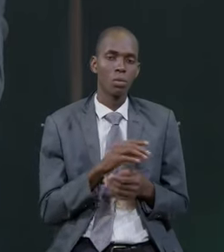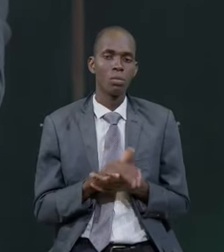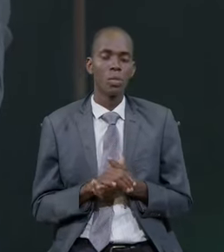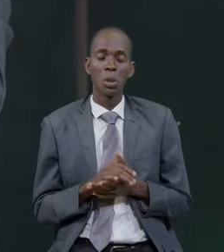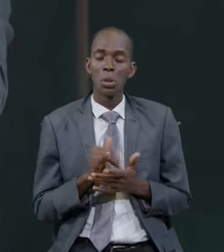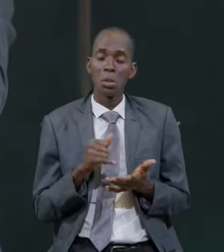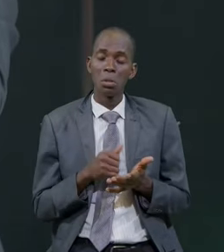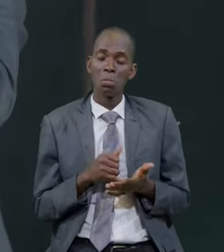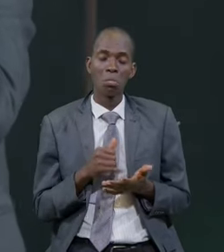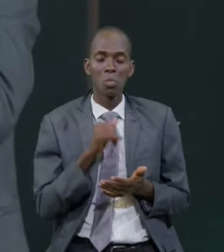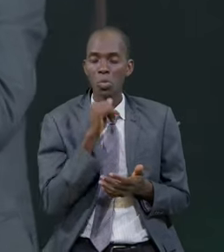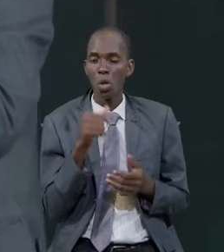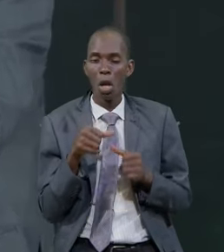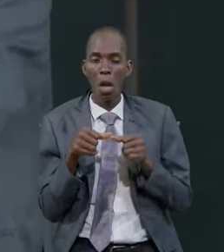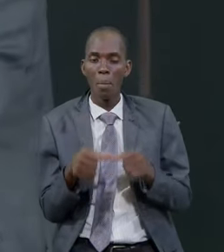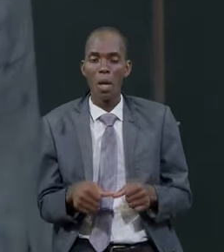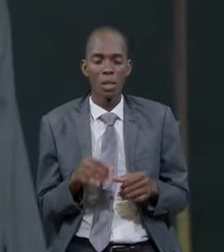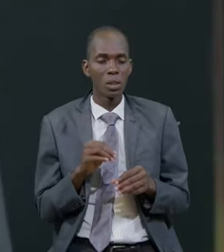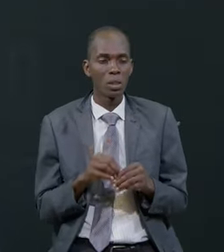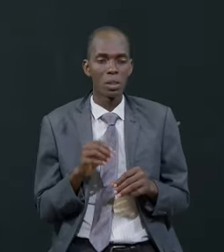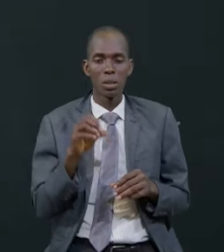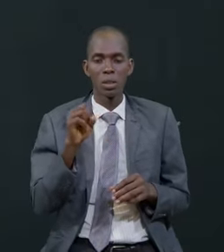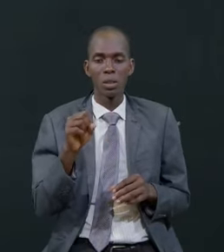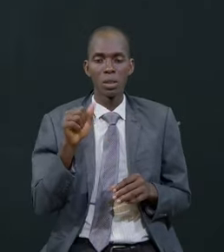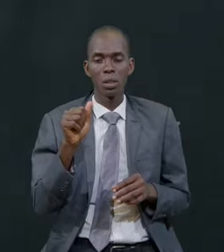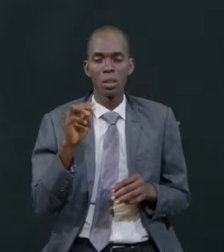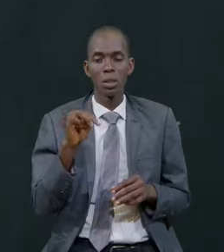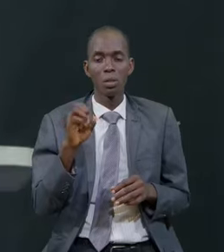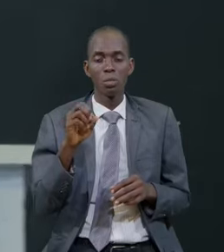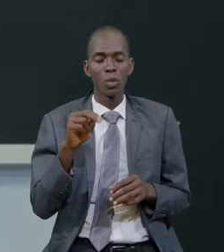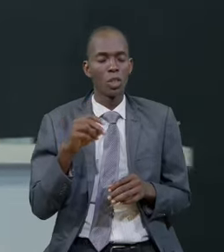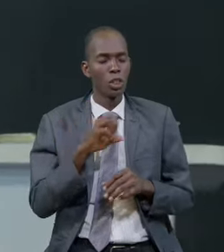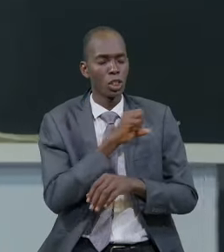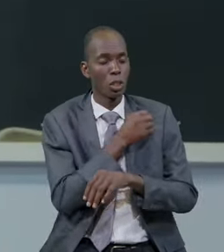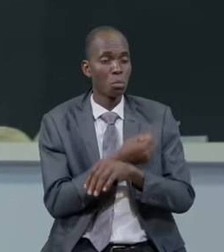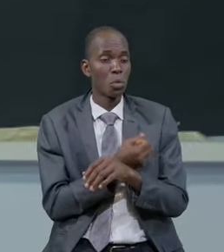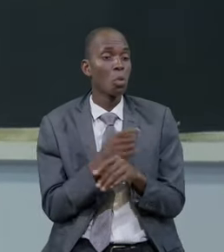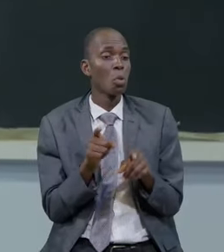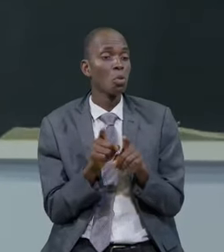Mais cette onction n'est pas demeurée en Samson. Même David aussi. Regardez David.